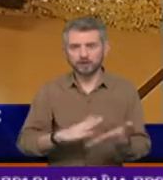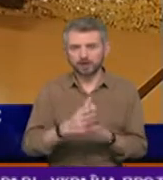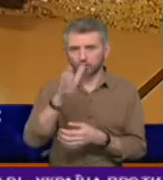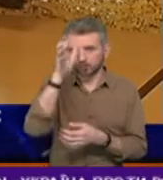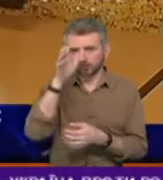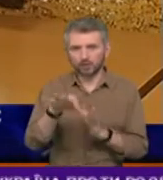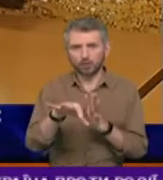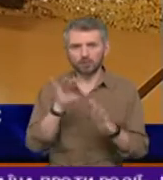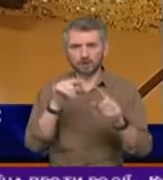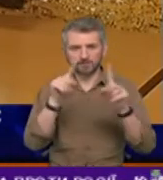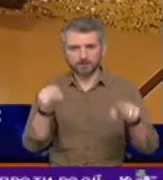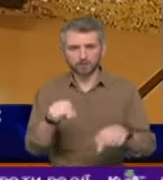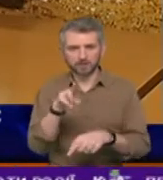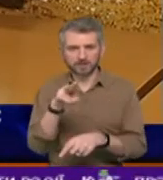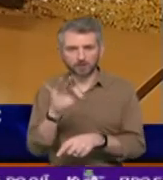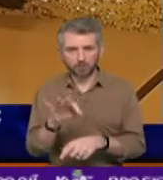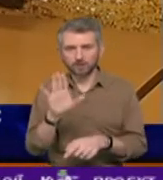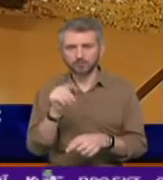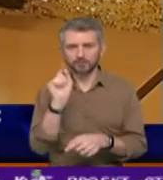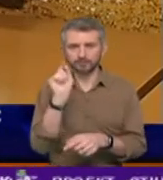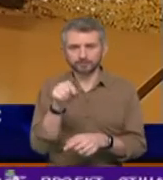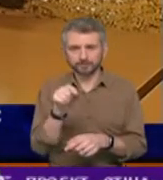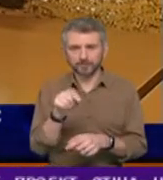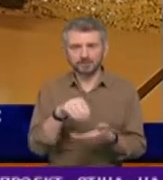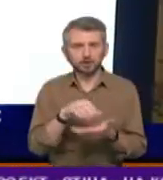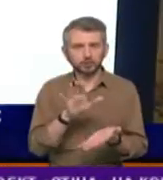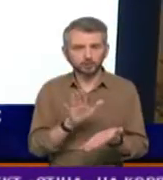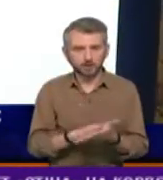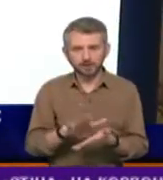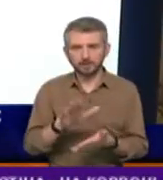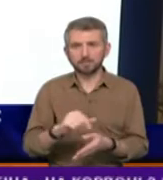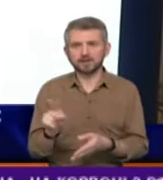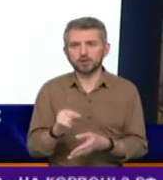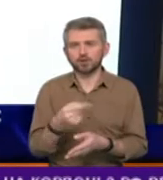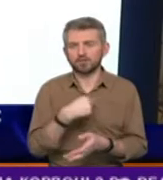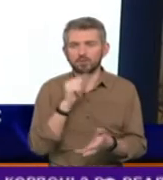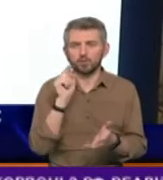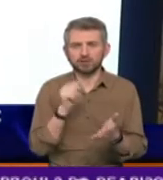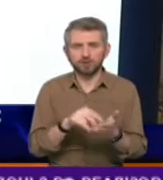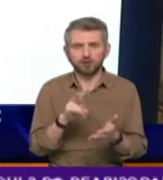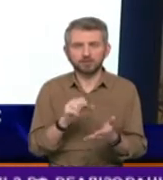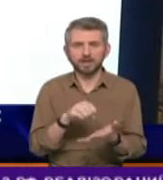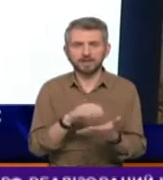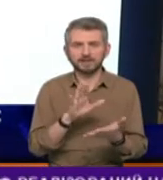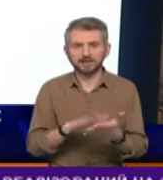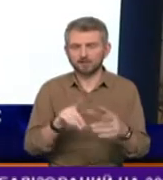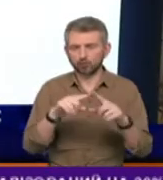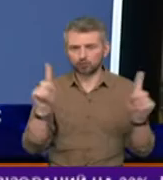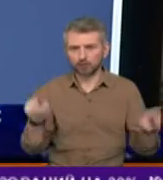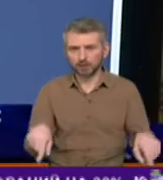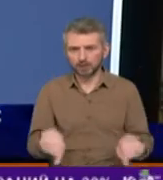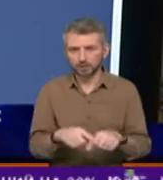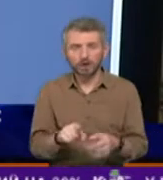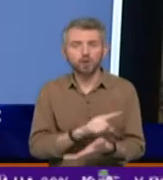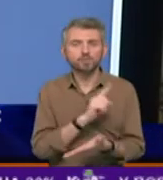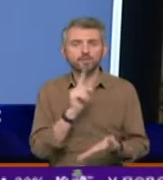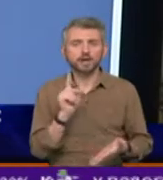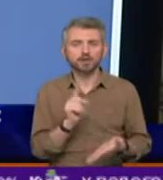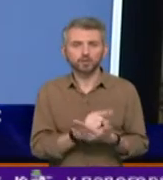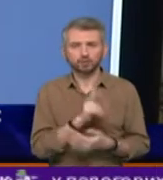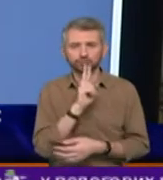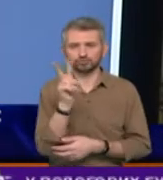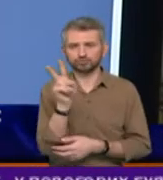початку тестування, воно проходить так звану процедуру апробації. На тобто, кому? Є фокус-групи якісь? Є фокус-групи, да, це обов'язково учні закладів загальної